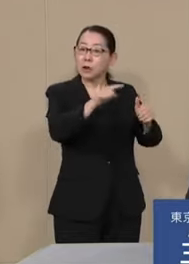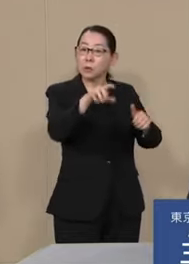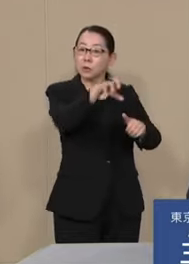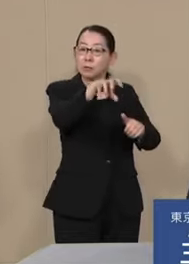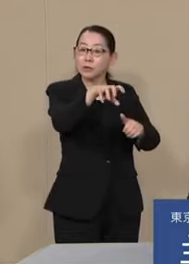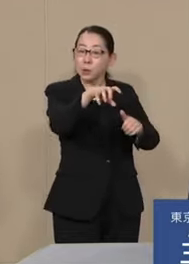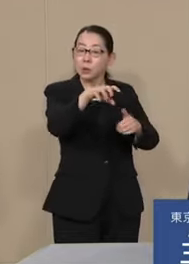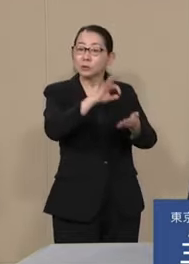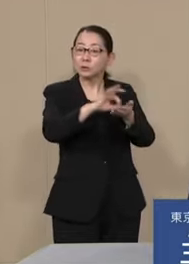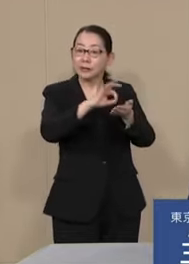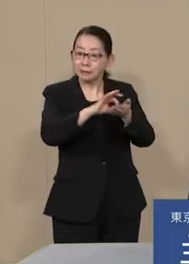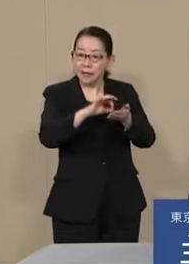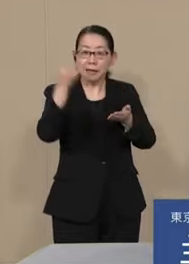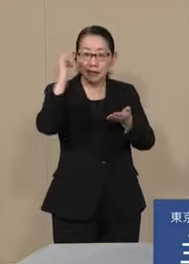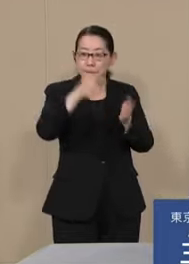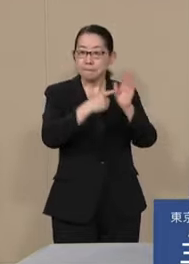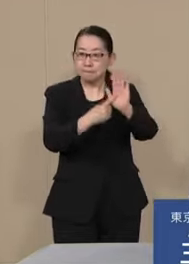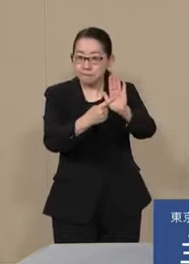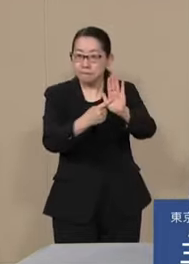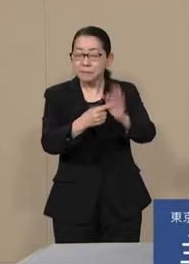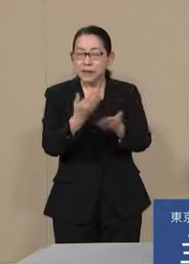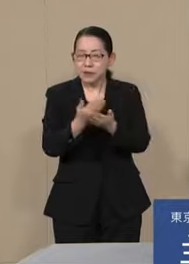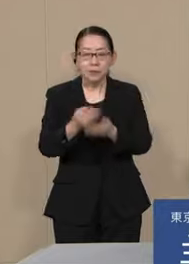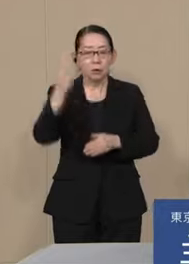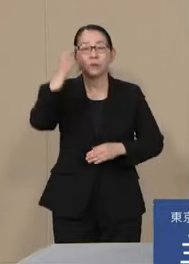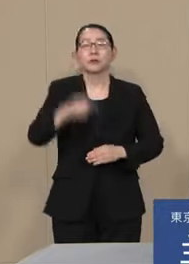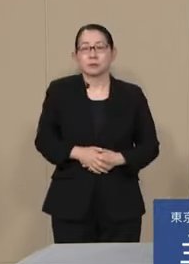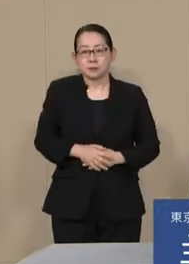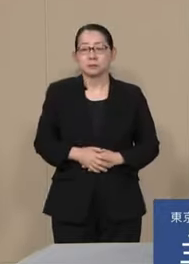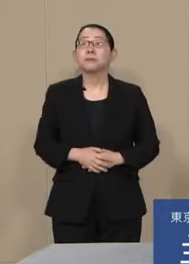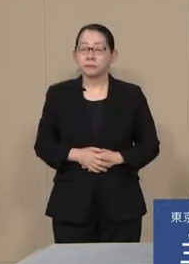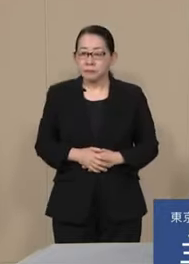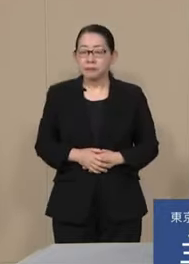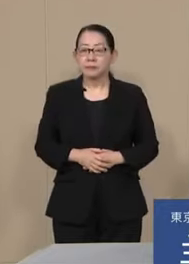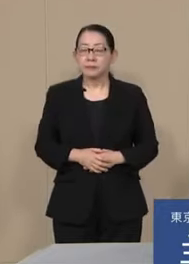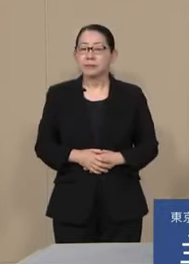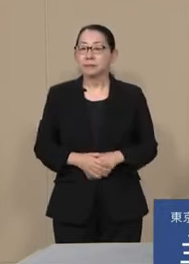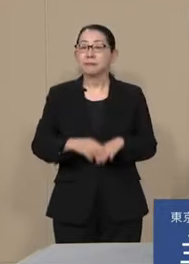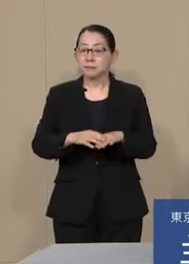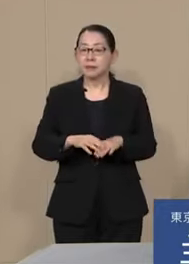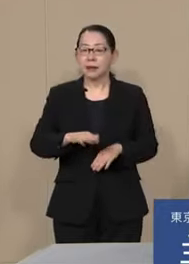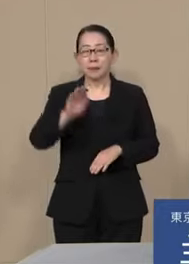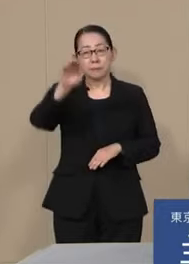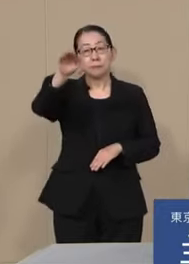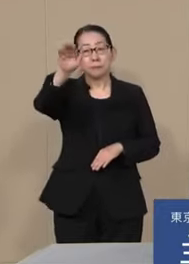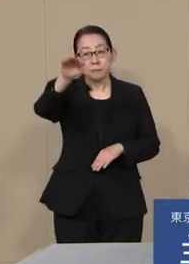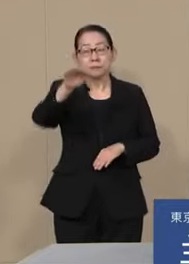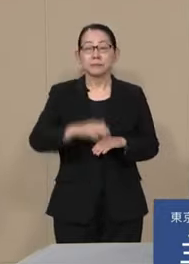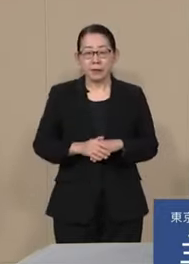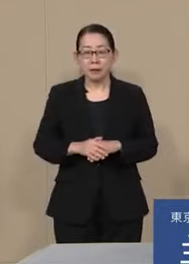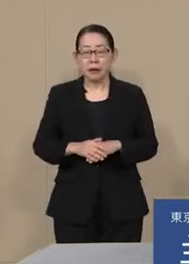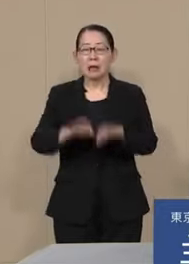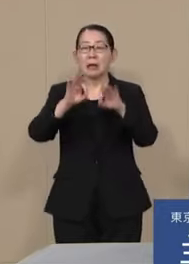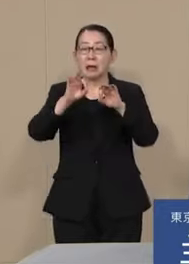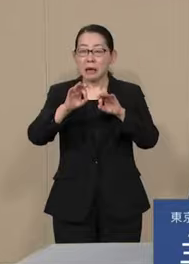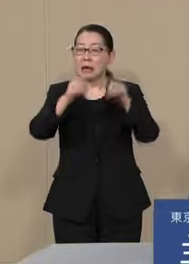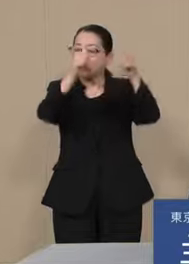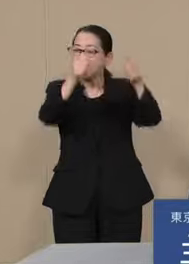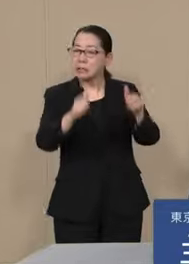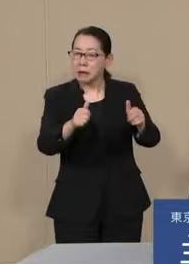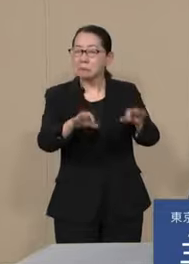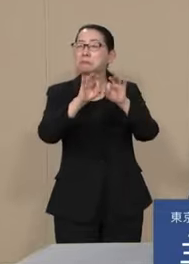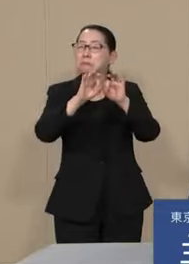てアピールして欲しいと考えておりますどう情報性の今においていつまでも無駄など費用と